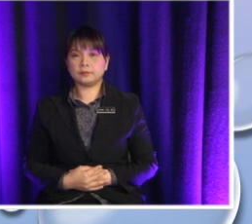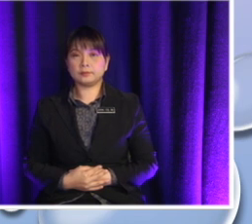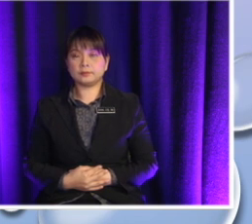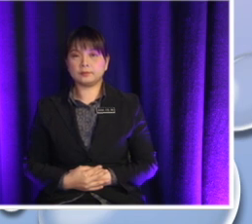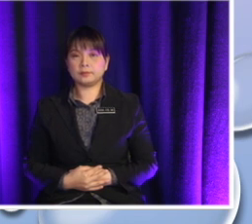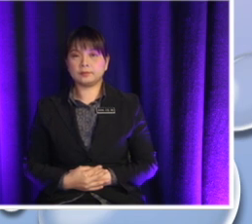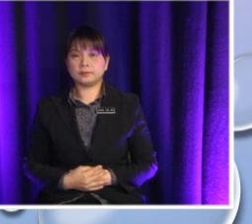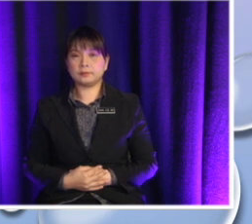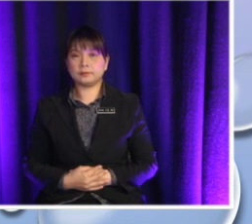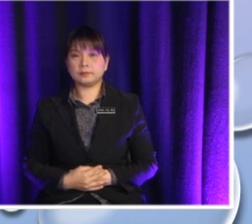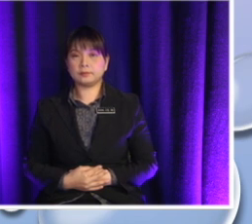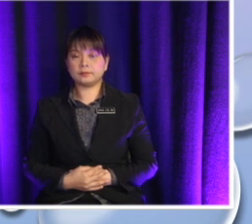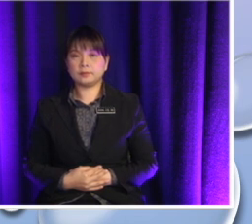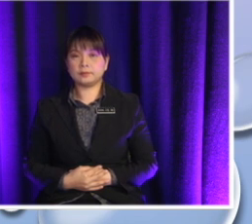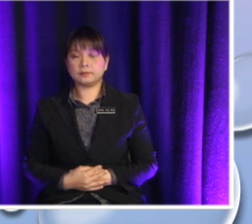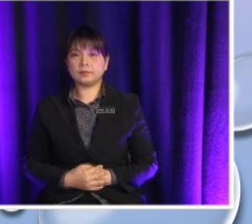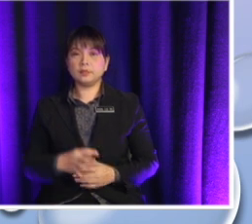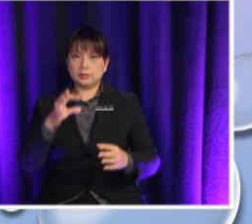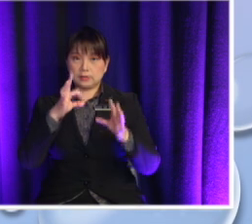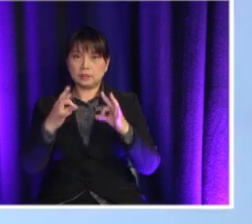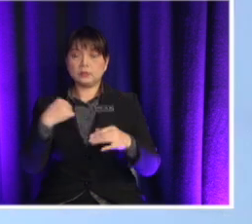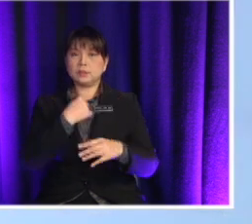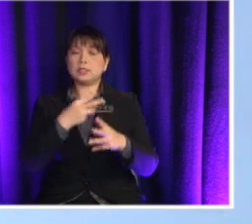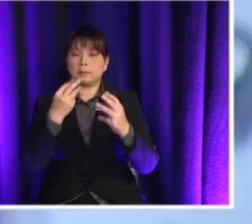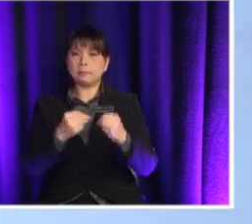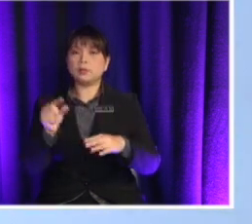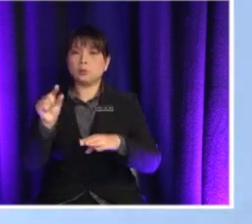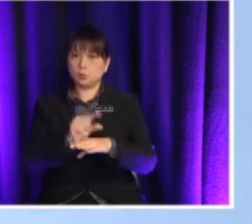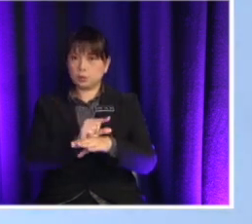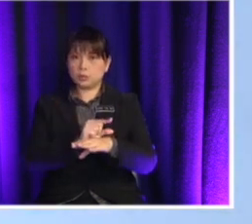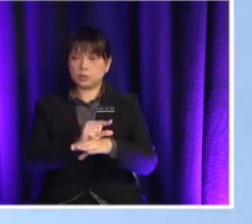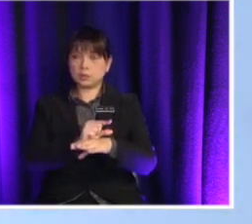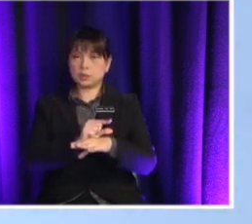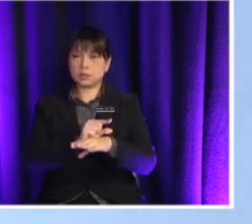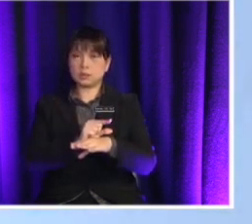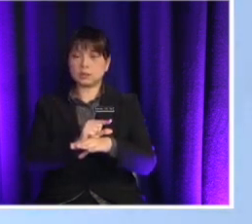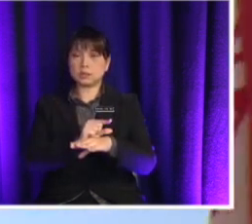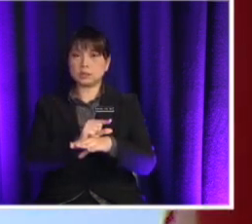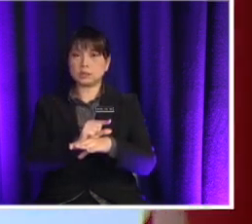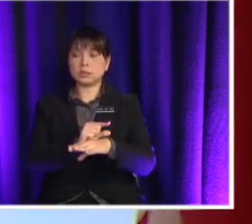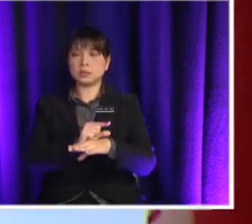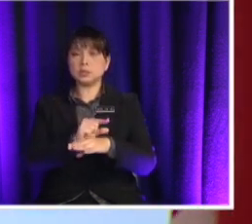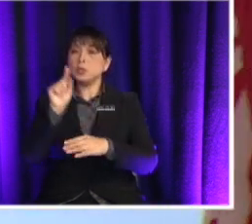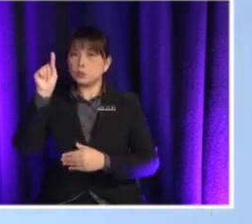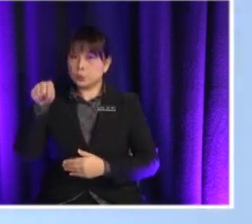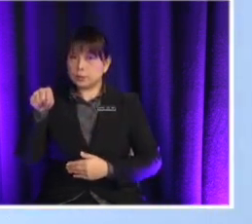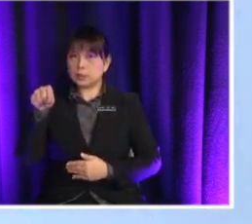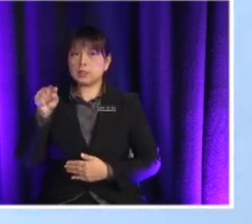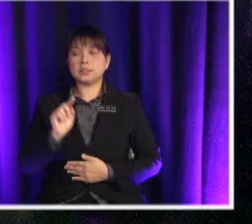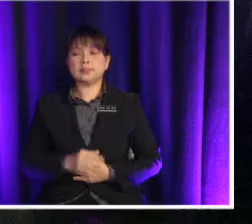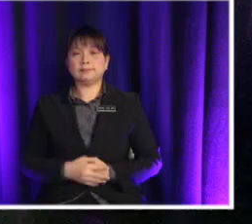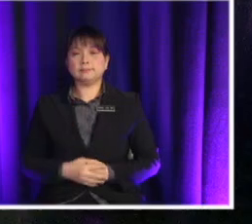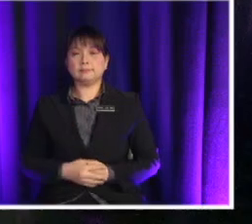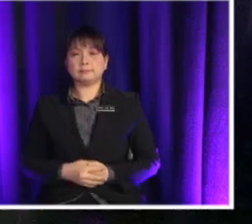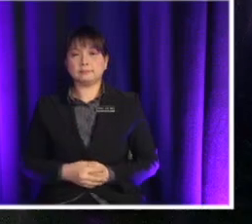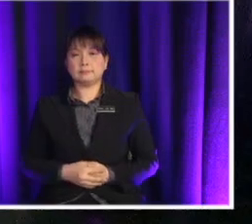yang sini kalau kita kata contoh kita nak guna Swiss ni antara 1 dengan 2 ni tadi. Okey, kita nak gunakan Swiss yang ni, kalau saya ni tak ada masalah,